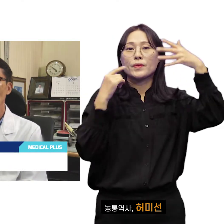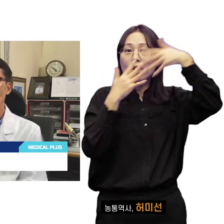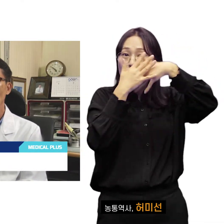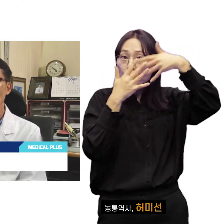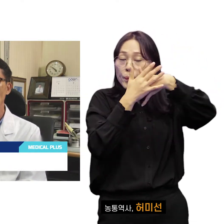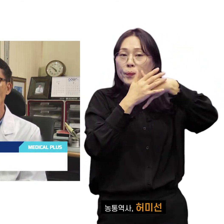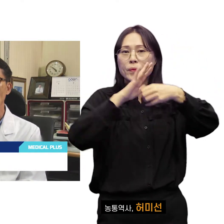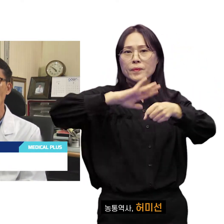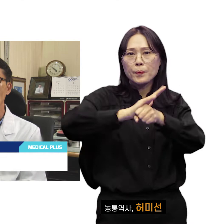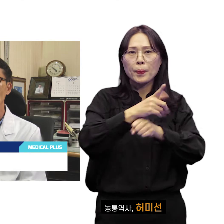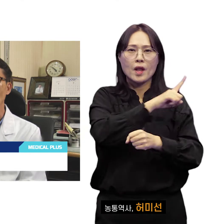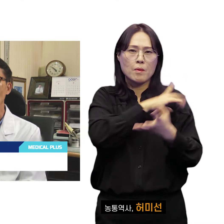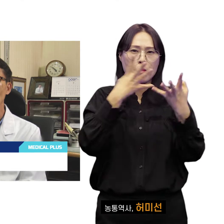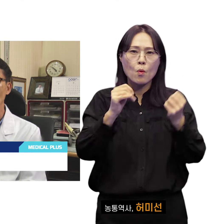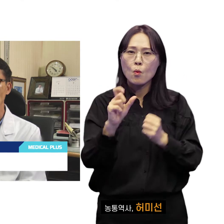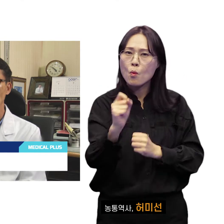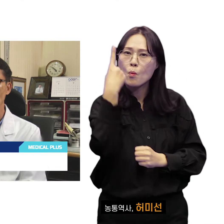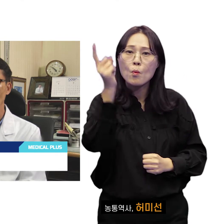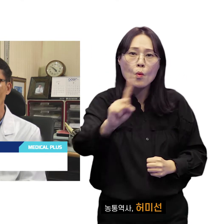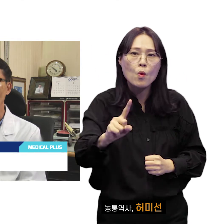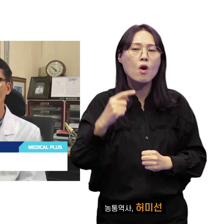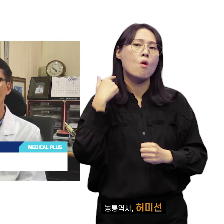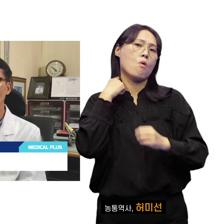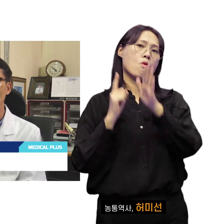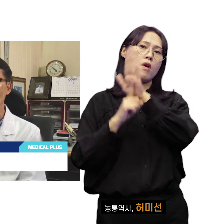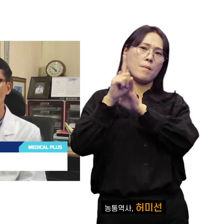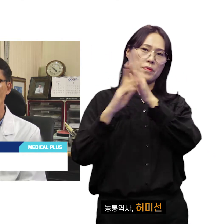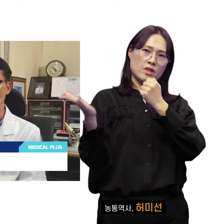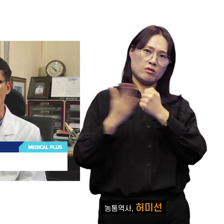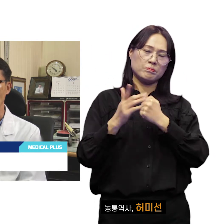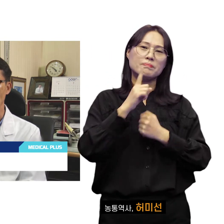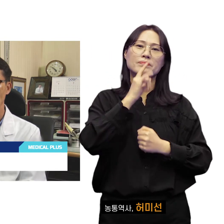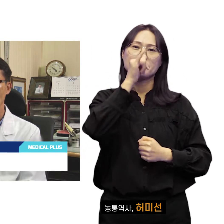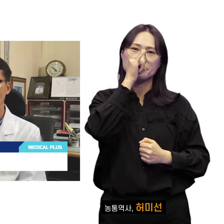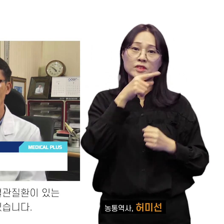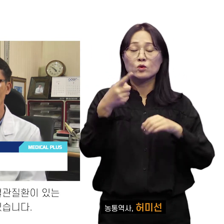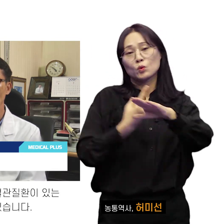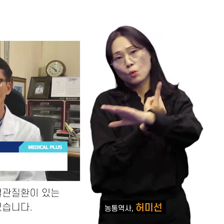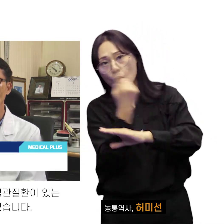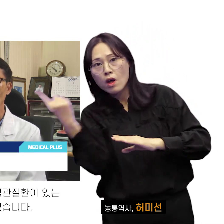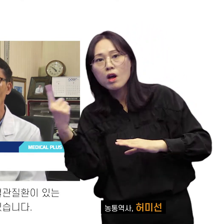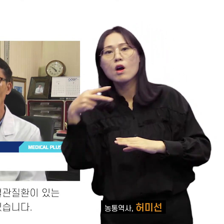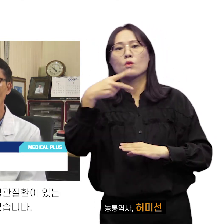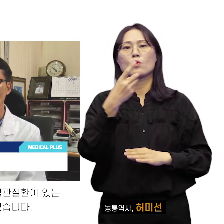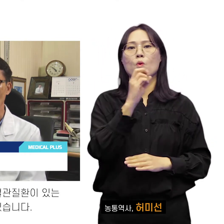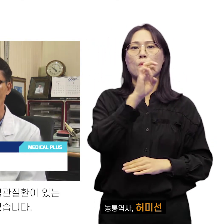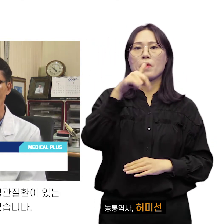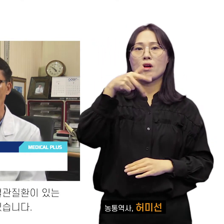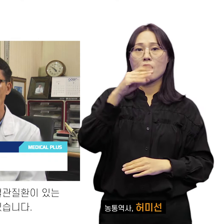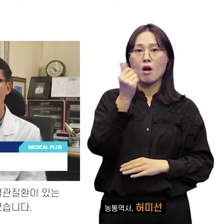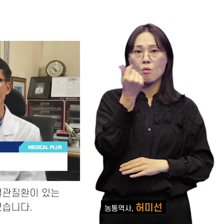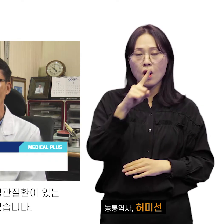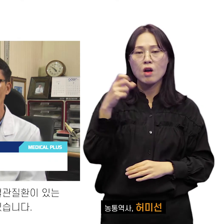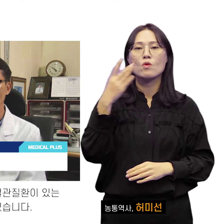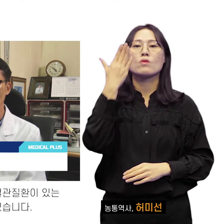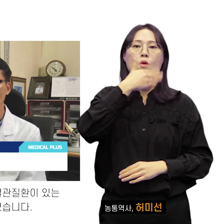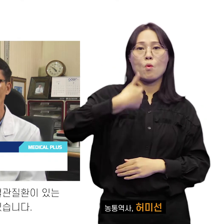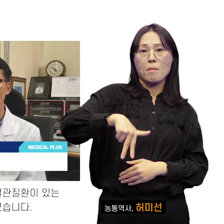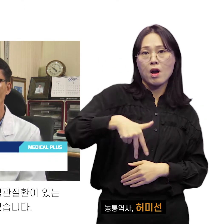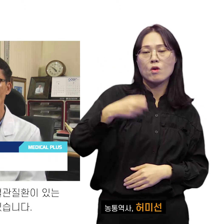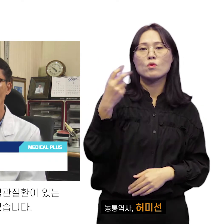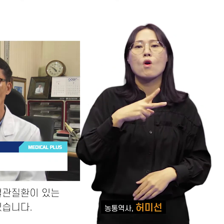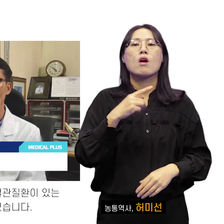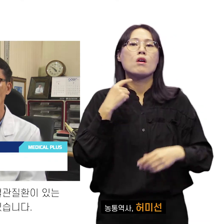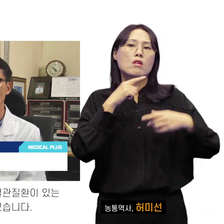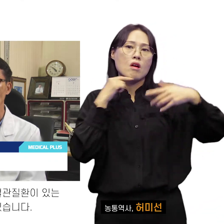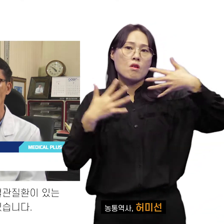망막 혈관 폐쇄의 가장 많은 원인은 고혈압으로 알려져 있습니다. 그 외에는 동맥경화나 당뇨병